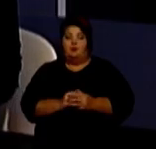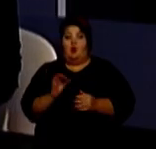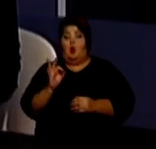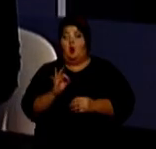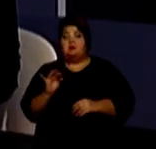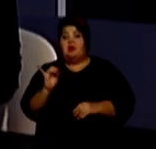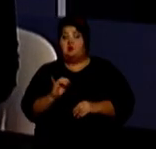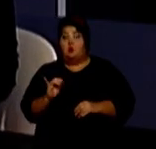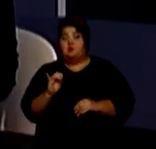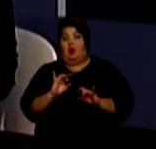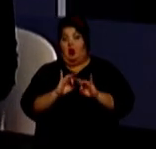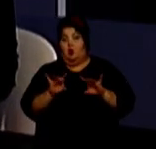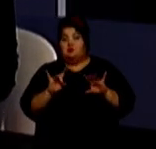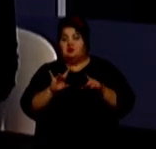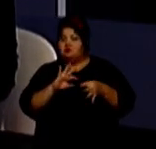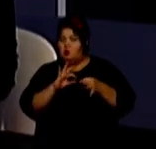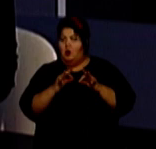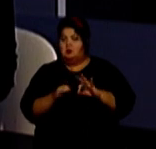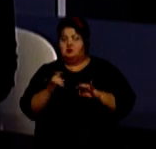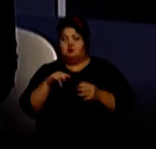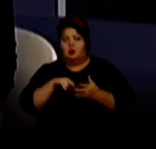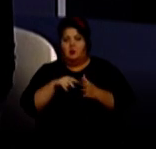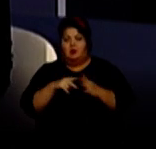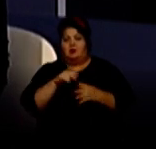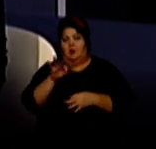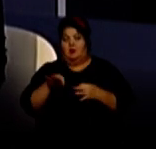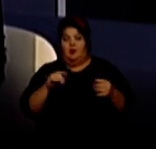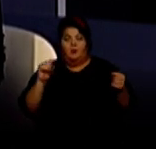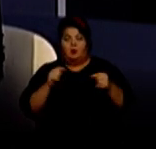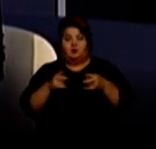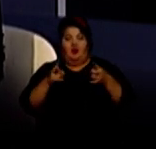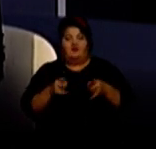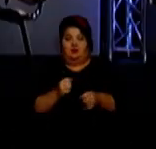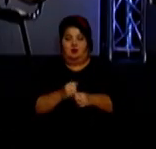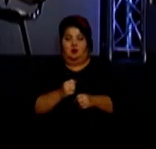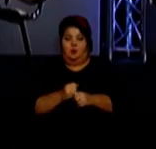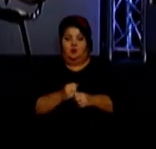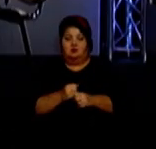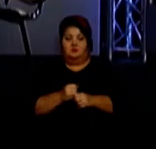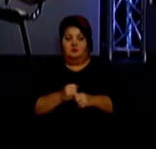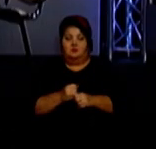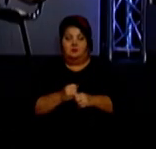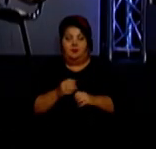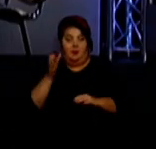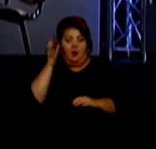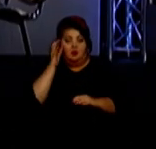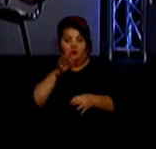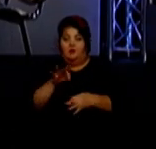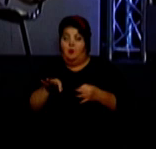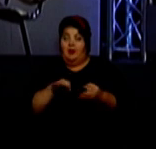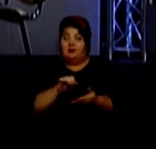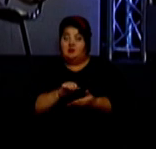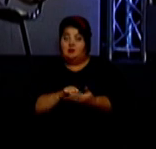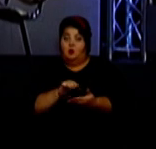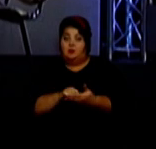Оксана Юріївна, розкажіть докладніше, що передбачає проєкт протиаварійних робіт кадетського корпусу. Науково-проєктна документація